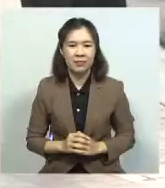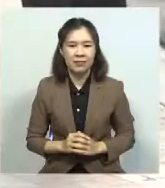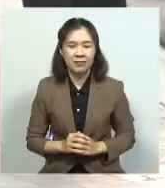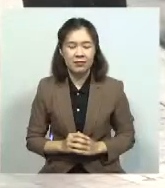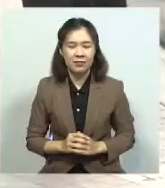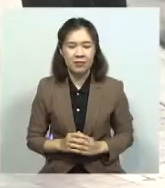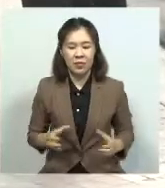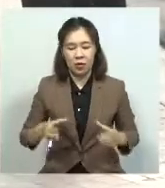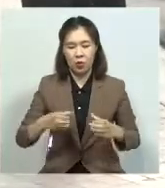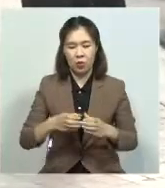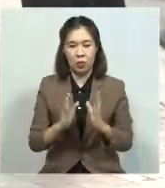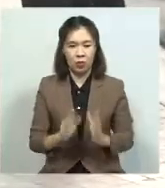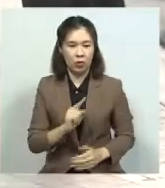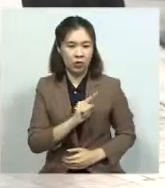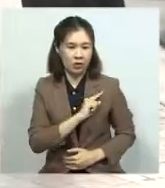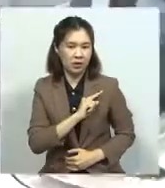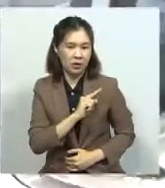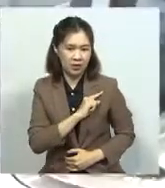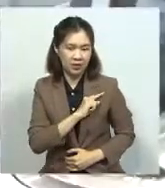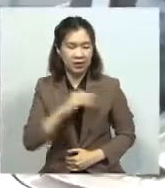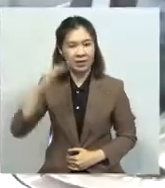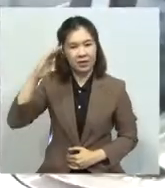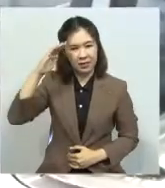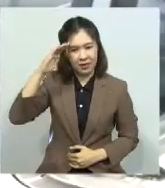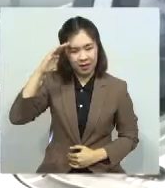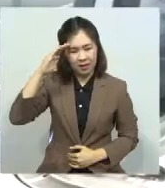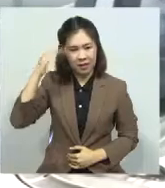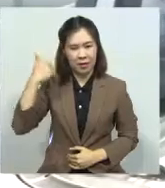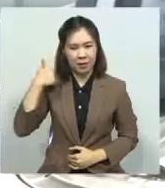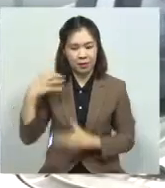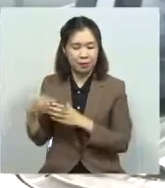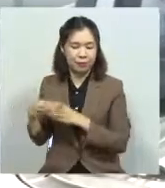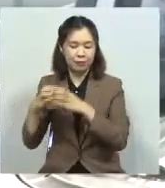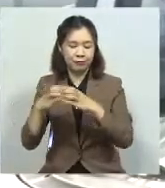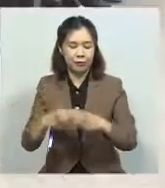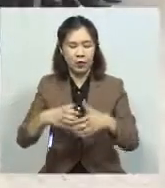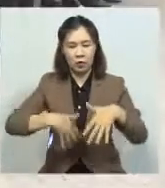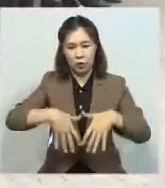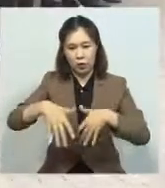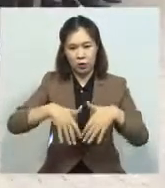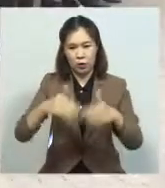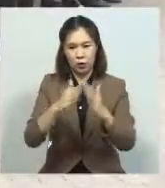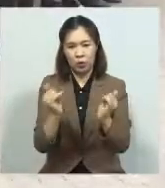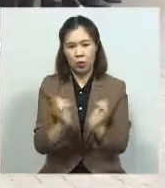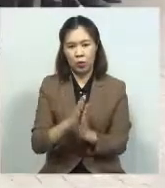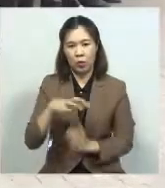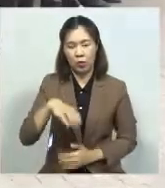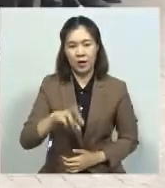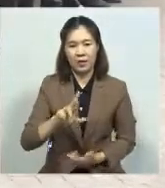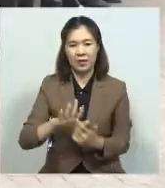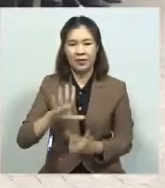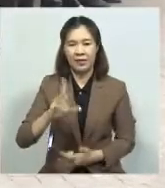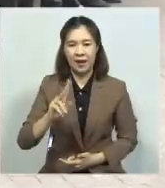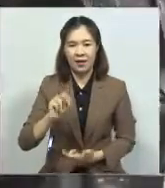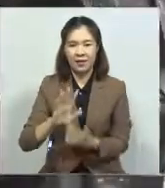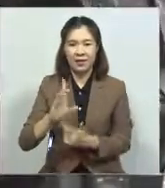กองกำลังผสมระหว่างเจ้าหน้าที่เทศกิจและทหารเตรียมลงพื้นที่ที่ชุมชนวัดราชนัดดาเพื่อดูแลทำความสะอาดชุมช